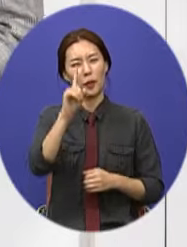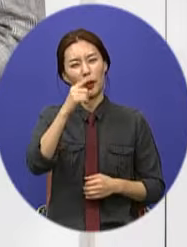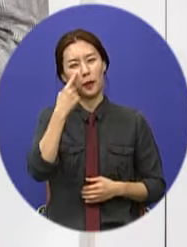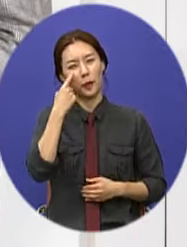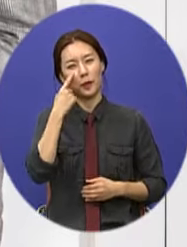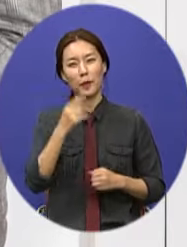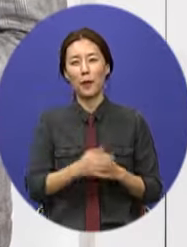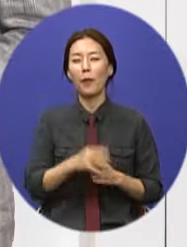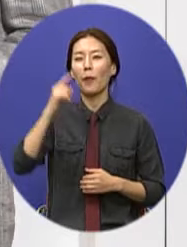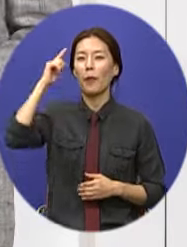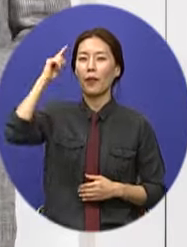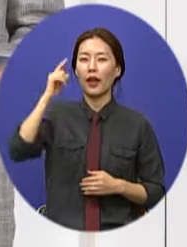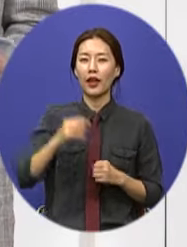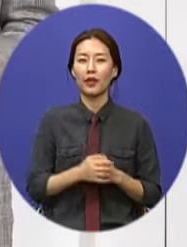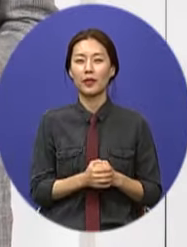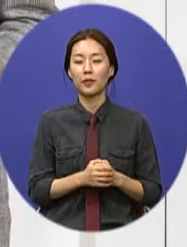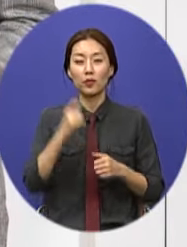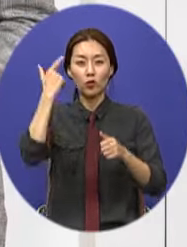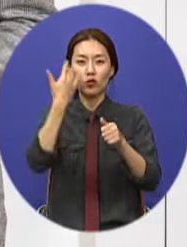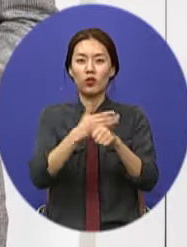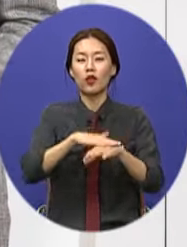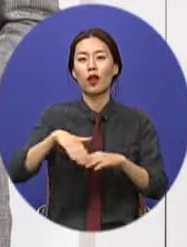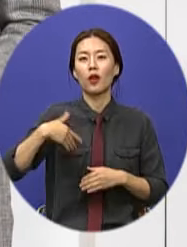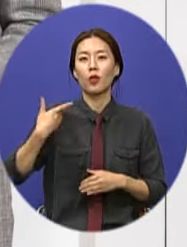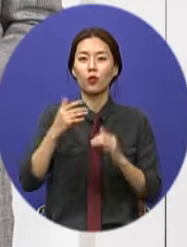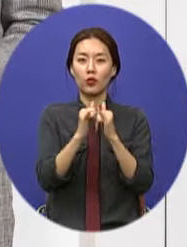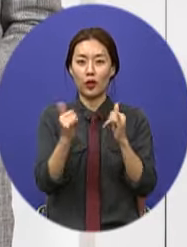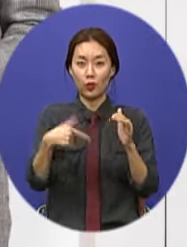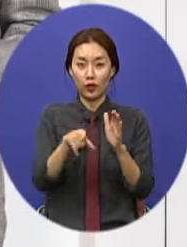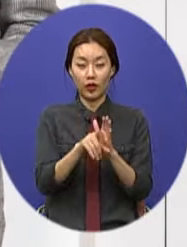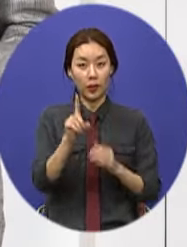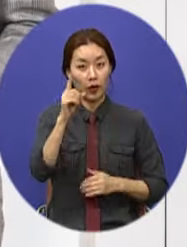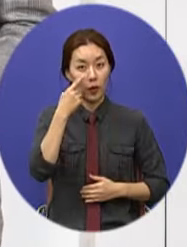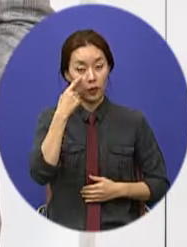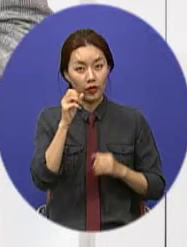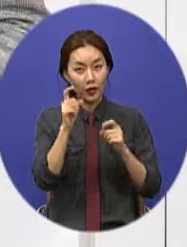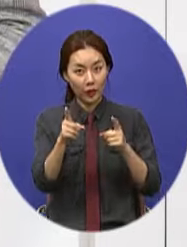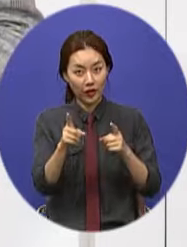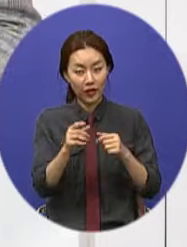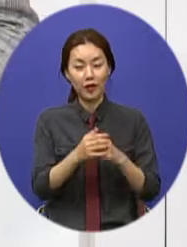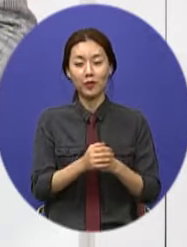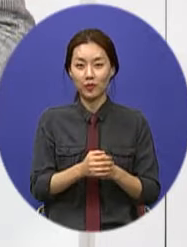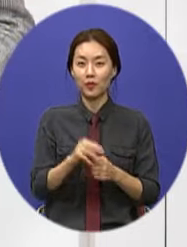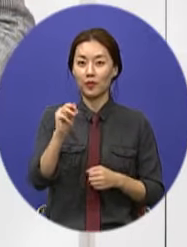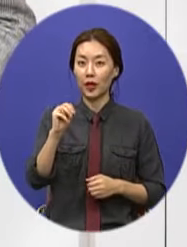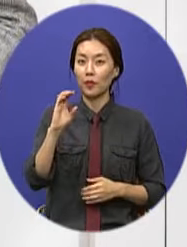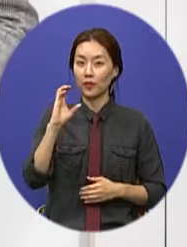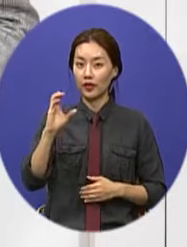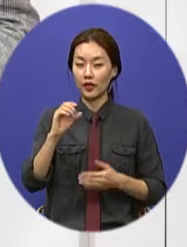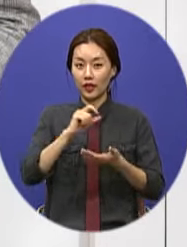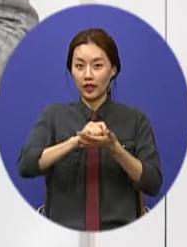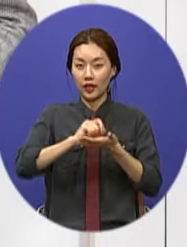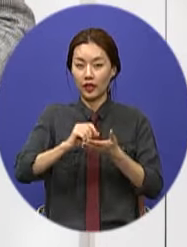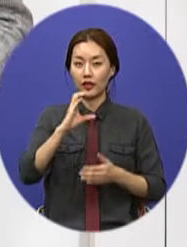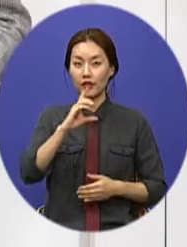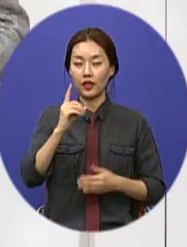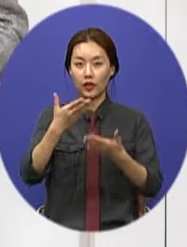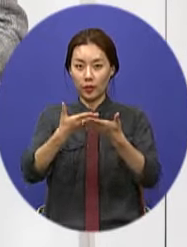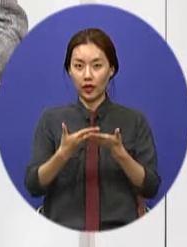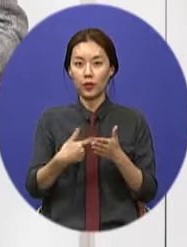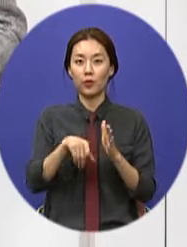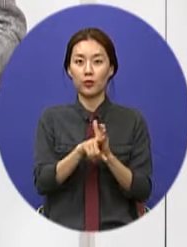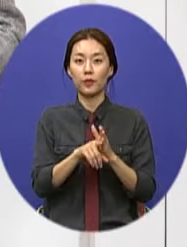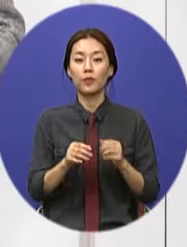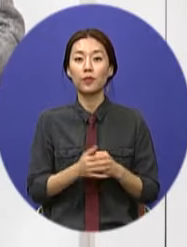갑시다. 왜요? 왜냐하면 퀴즈 모르신 분들을 위해서 그럴까요? 기회를 드려야죠. MC들의 사인 CD 받으셔야 되니까 그렇죠.